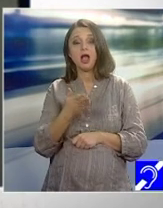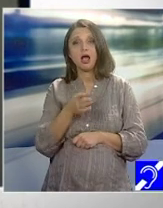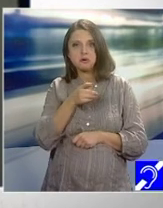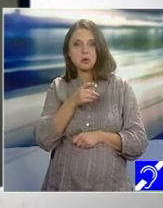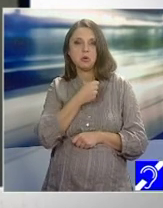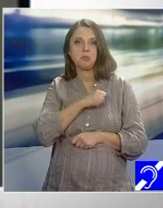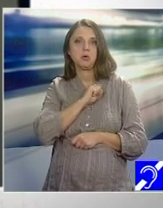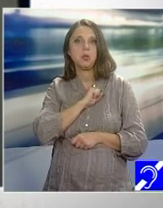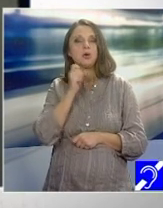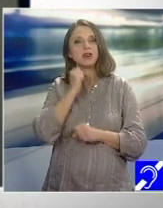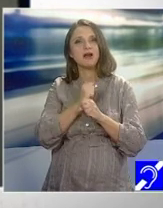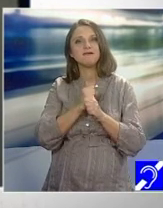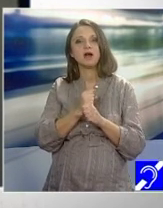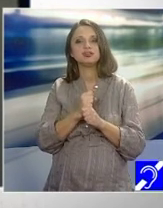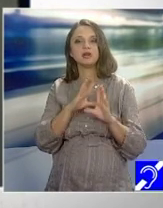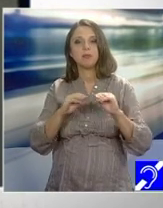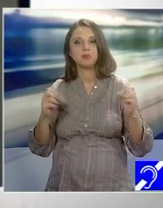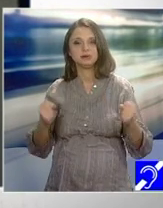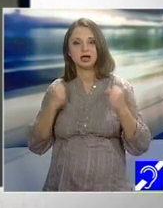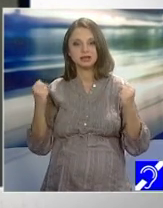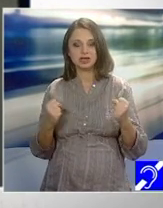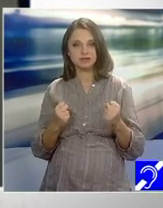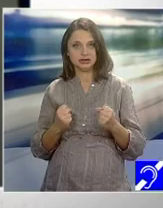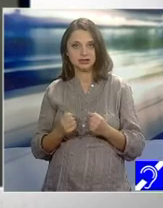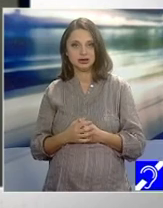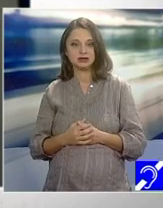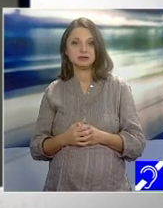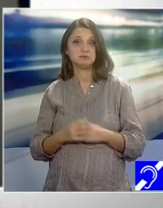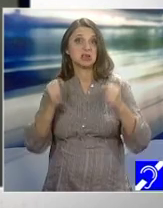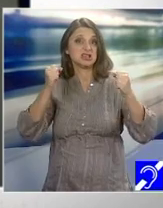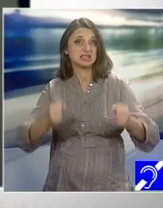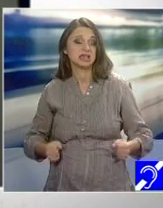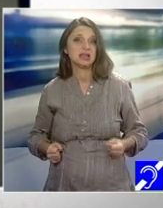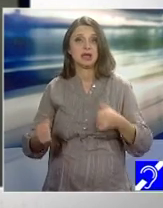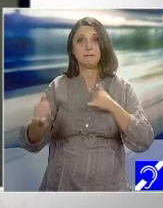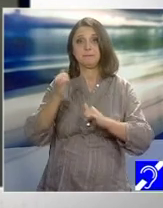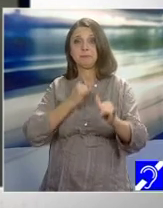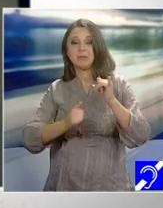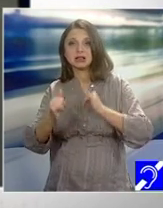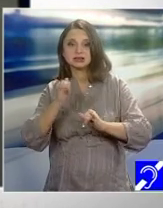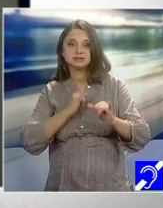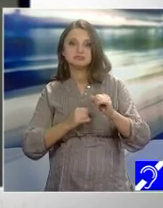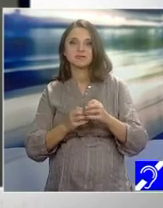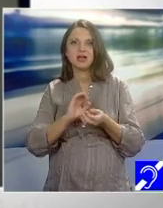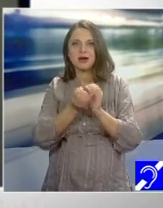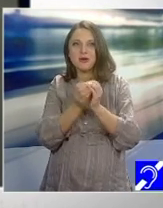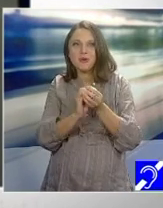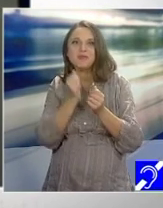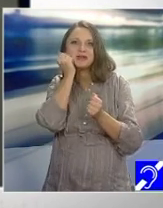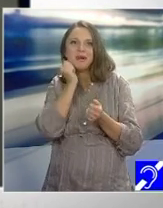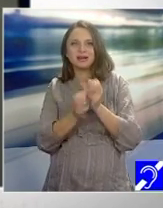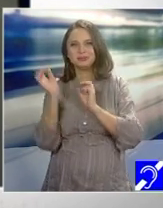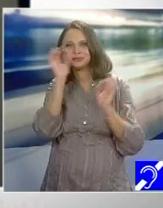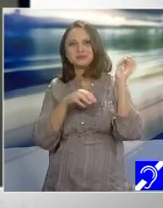desfășura o serie de activități care includ schiatul, patinatul, știu eu, bulgăritul, toate